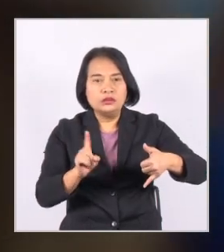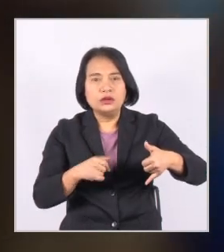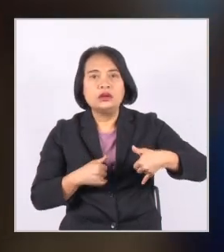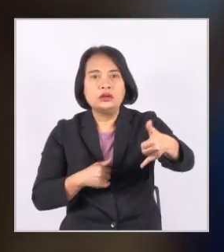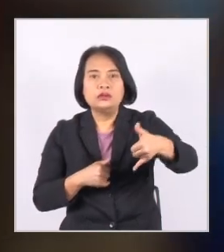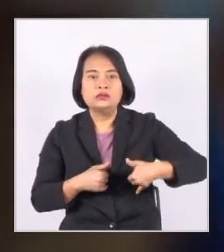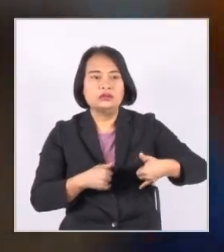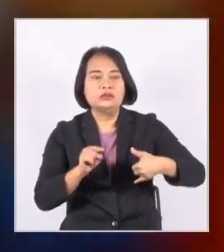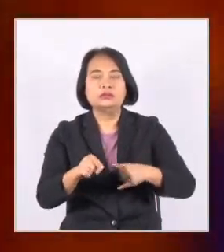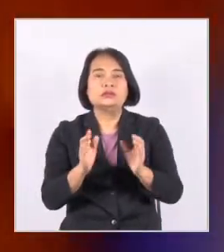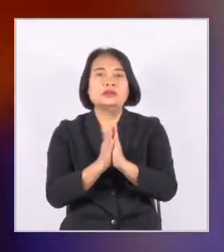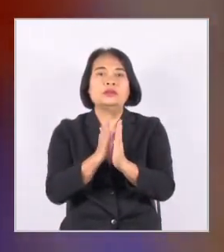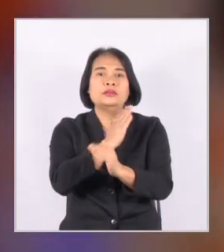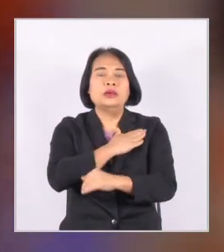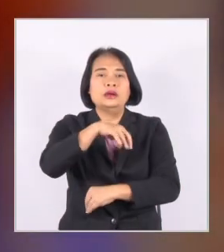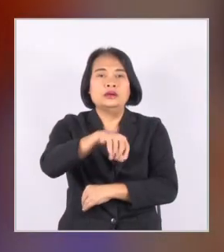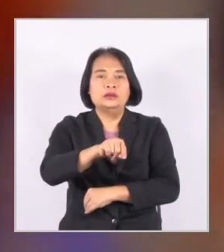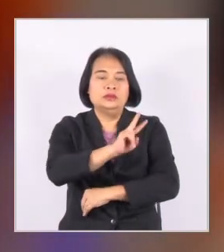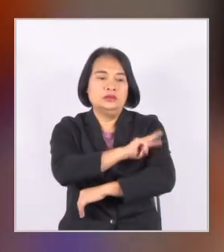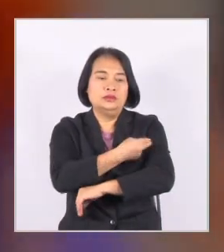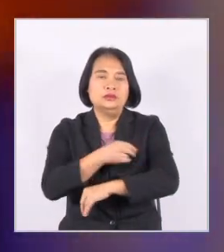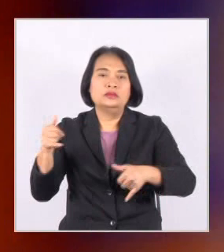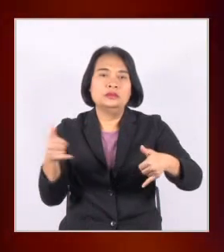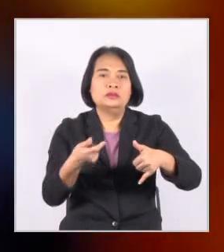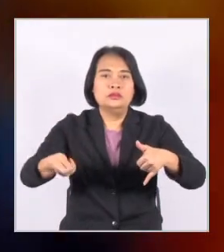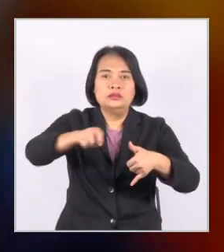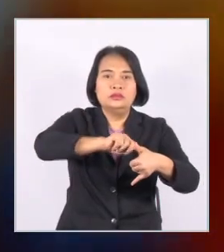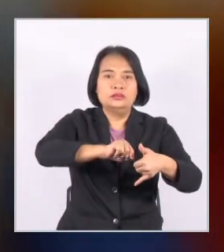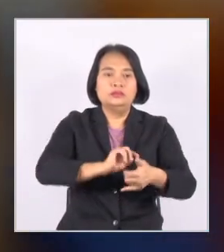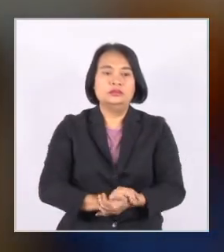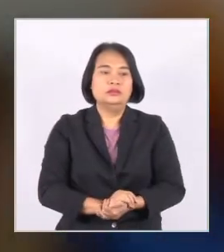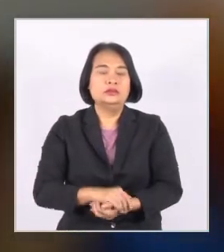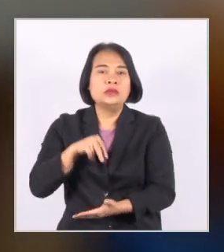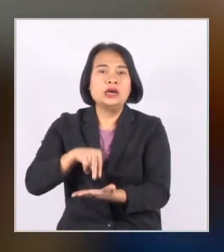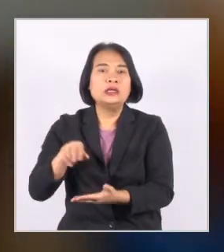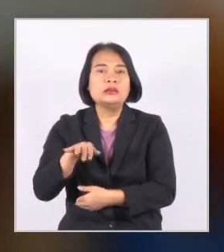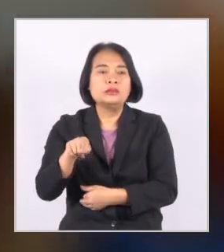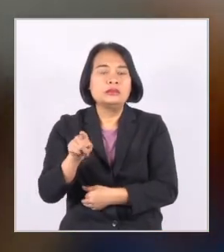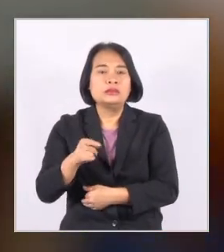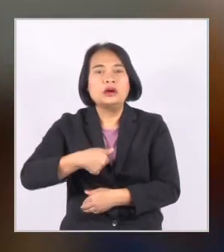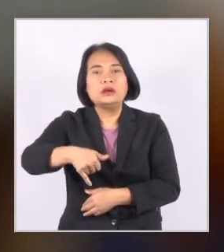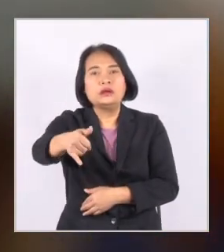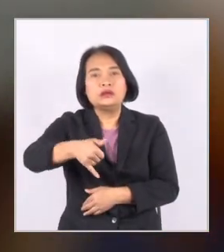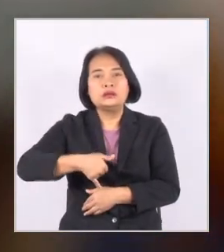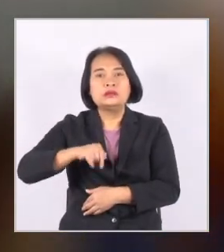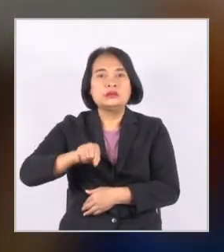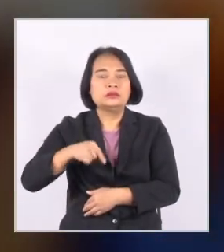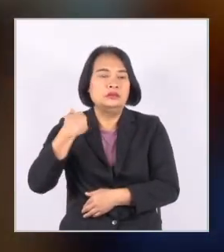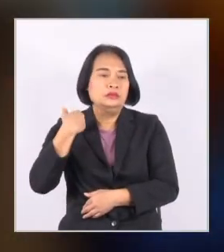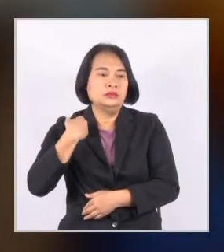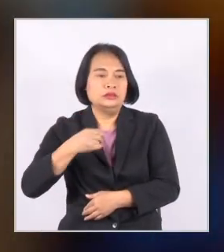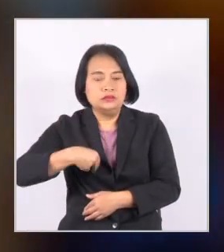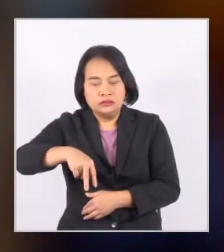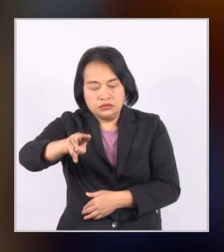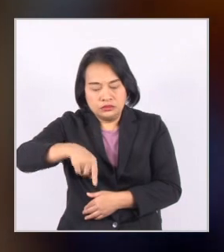ากโรงพยาบาลตรังก็จะมาใส่กับหลวงศักดิ์คนเดียวหากแกยืนเฉยๆก็ไม่มีปัญหาหรอกแต่นี่กลับเดินไปเดินมาดักหน้าดักหลังเหมือนดัก